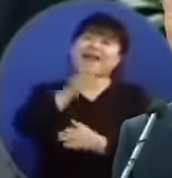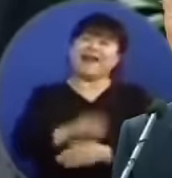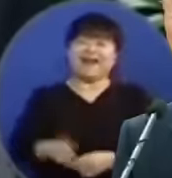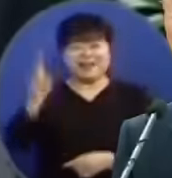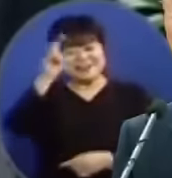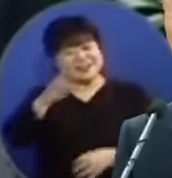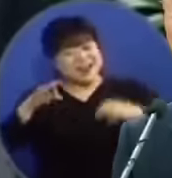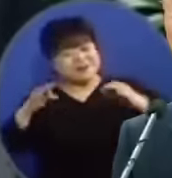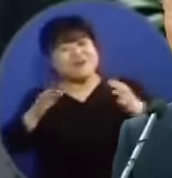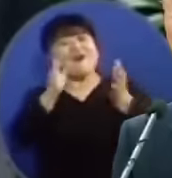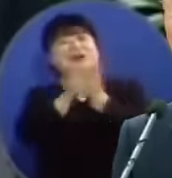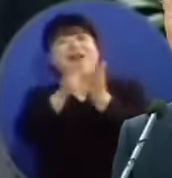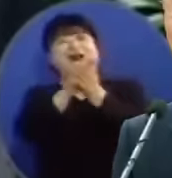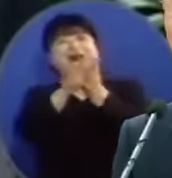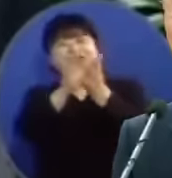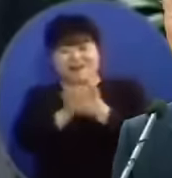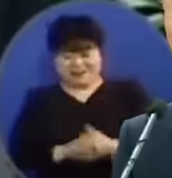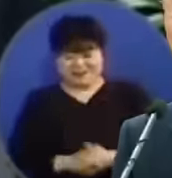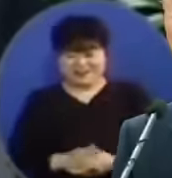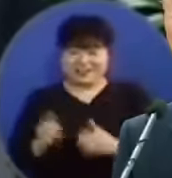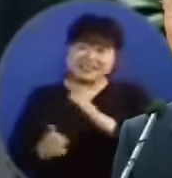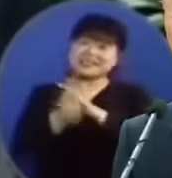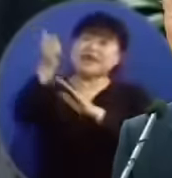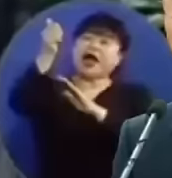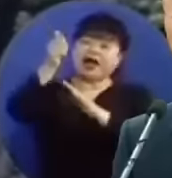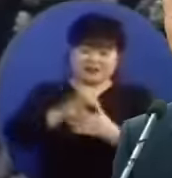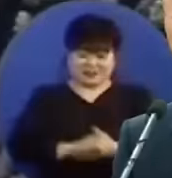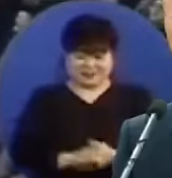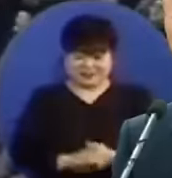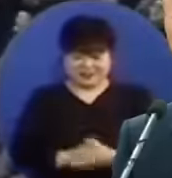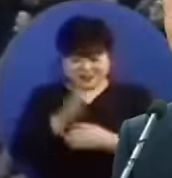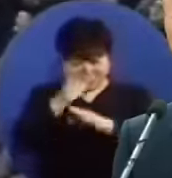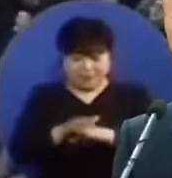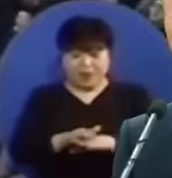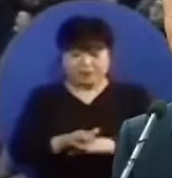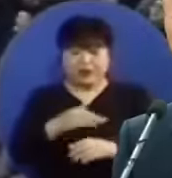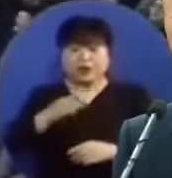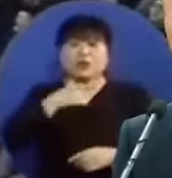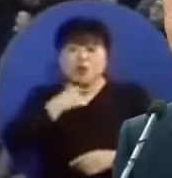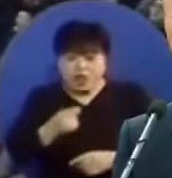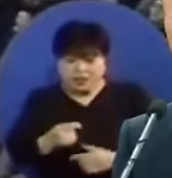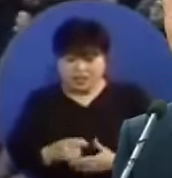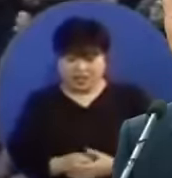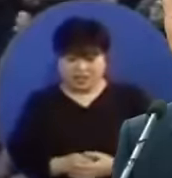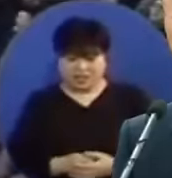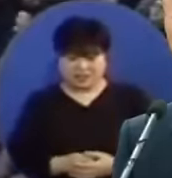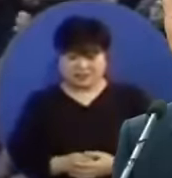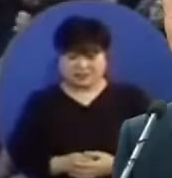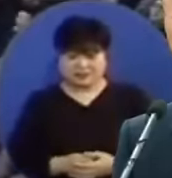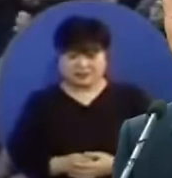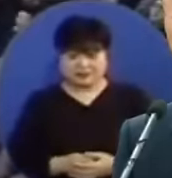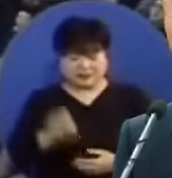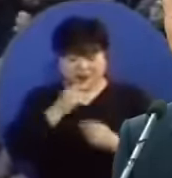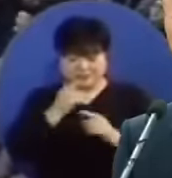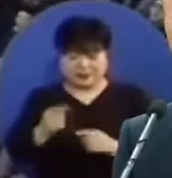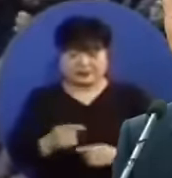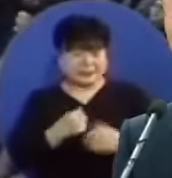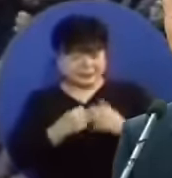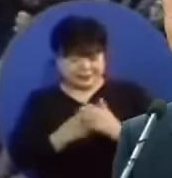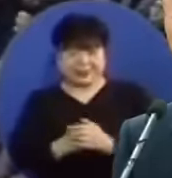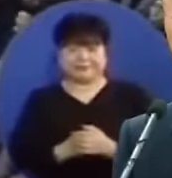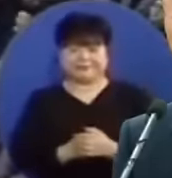호함치고 박수를 치고 희망차게 예배를 드리고 나가기를 원하신 것입니다. 그래서 성경은 말하기를